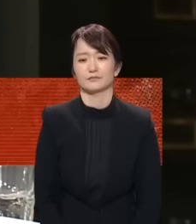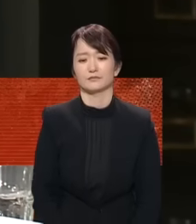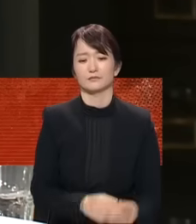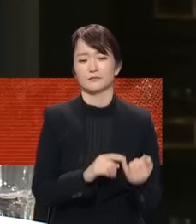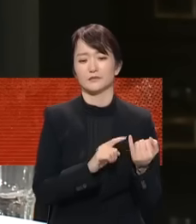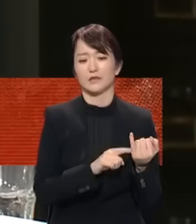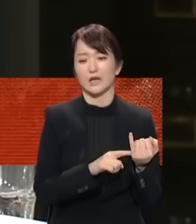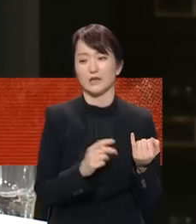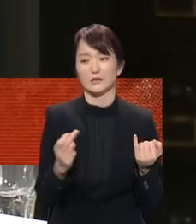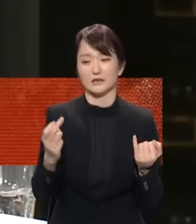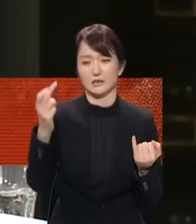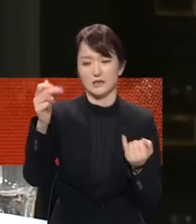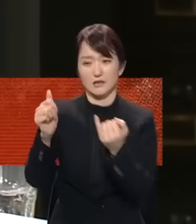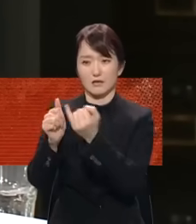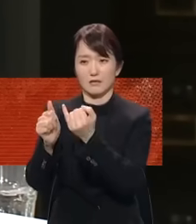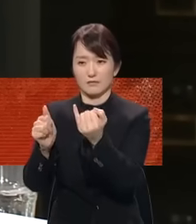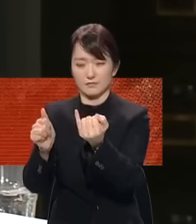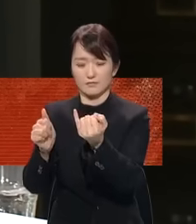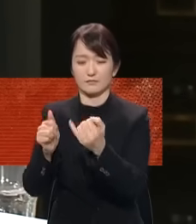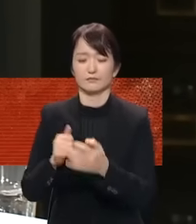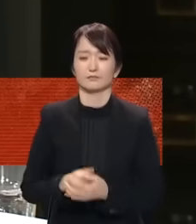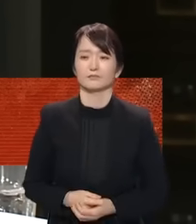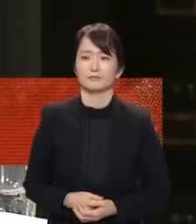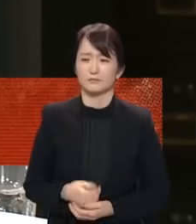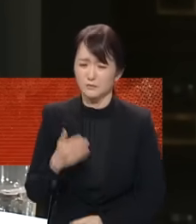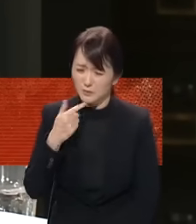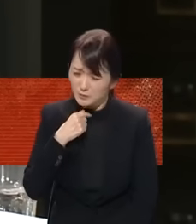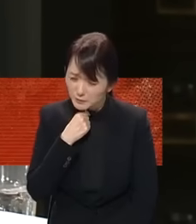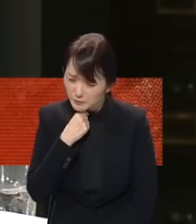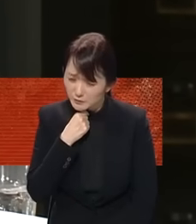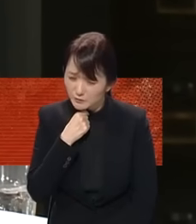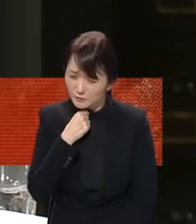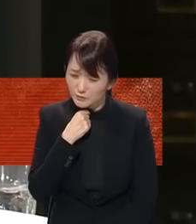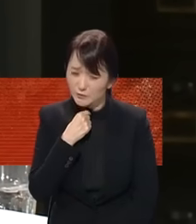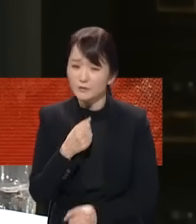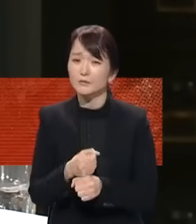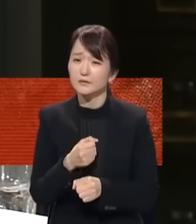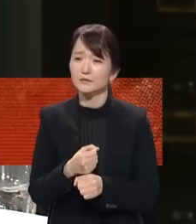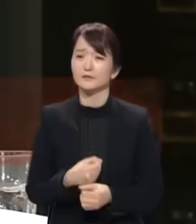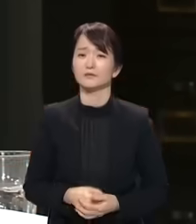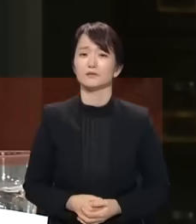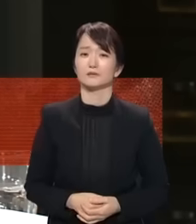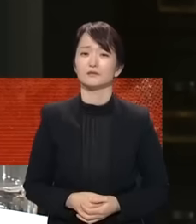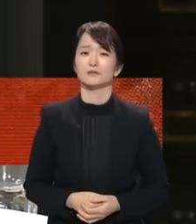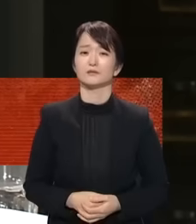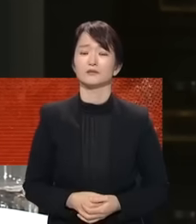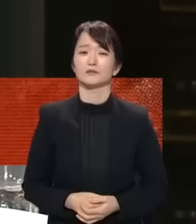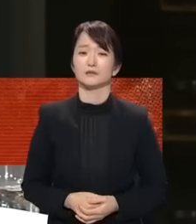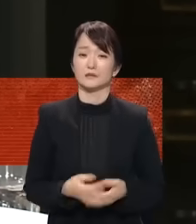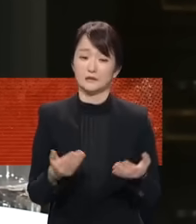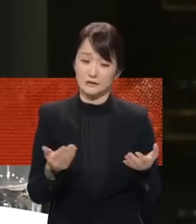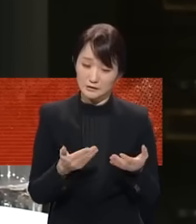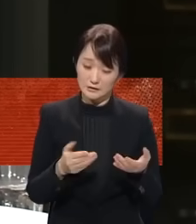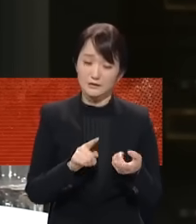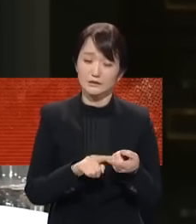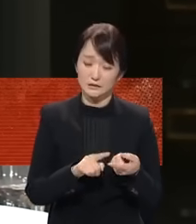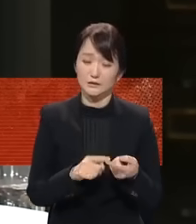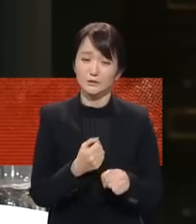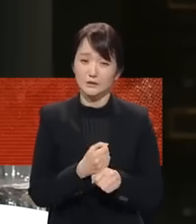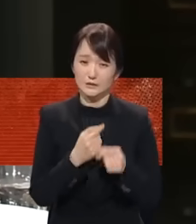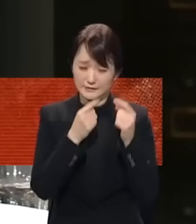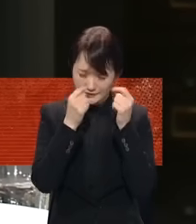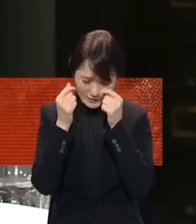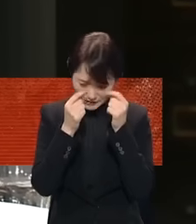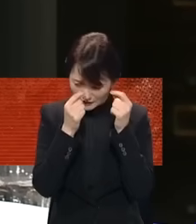형님하고 네 시아주버니 먹고 싶은 걸로 해라. 아, 자, 그러면 일은 일대로 하고 또